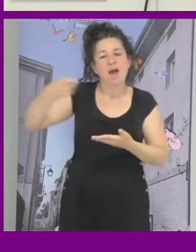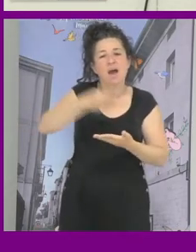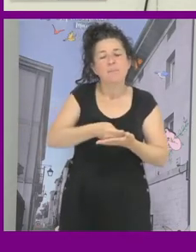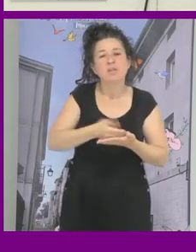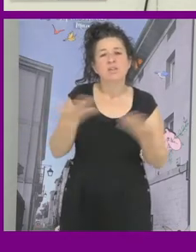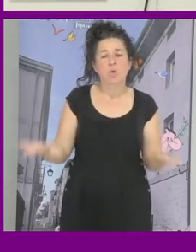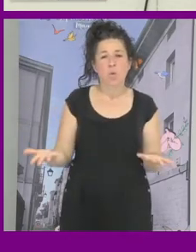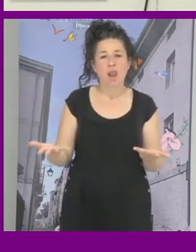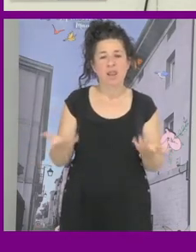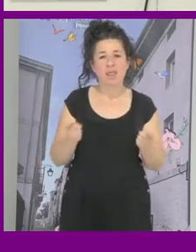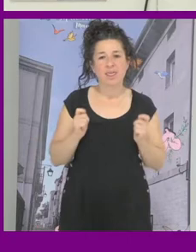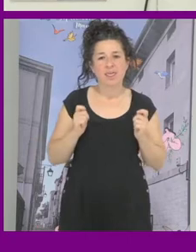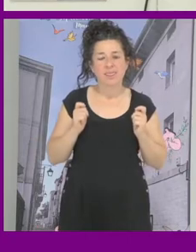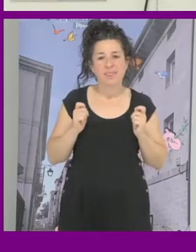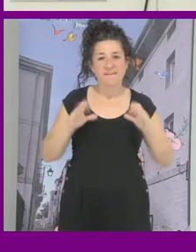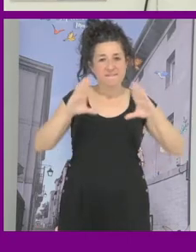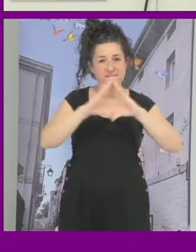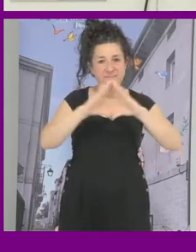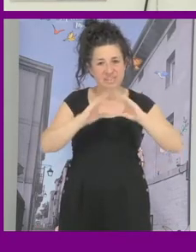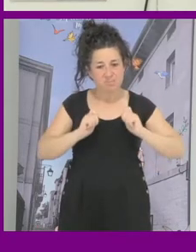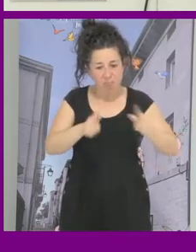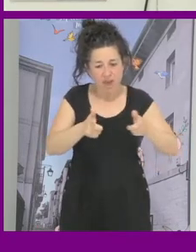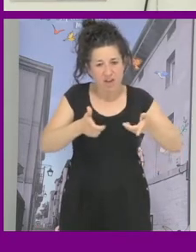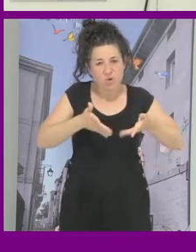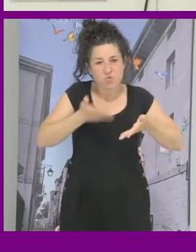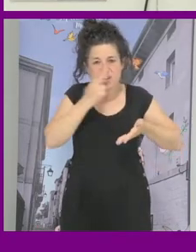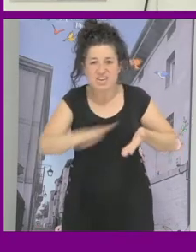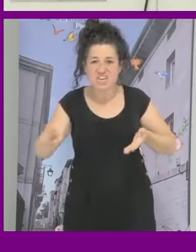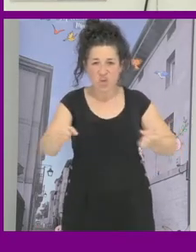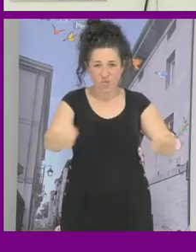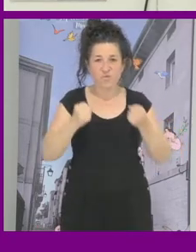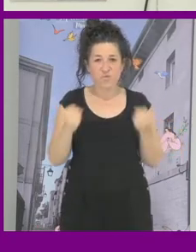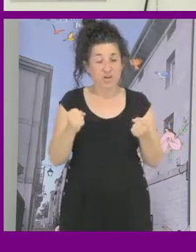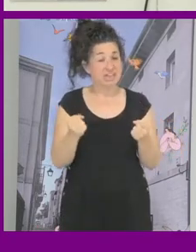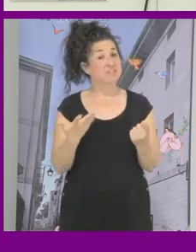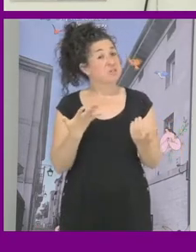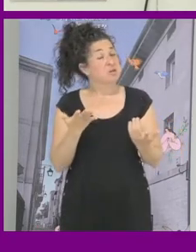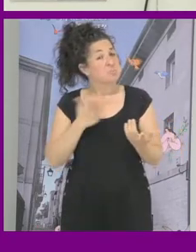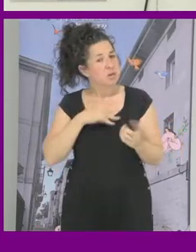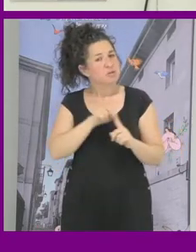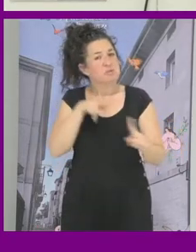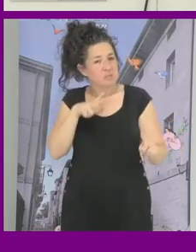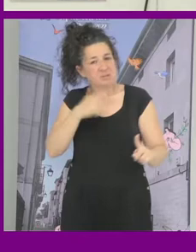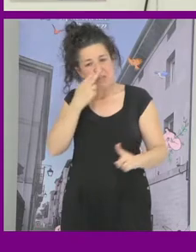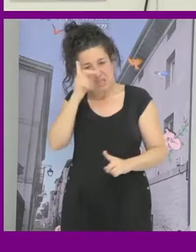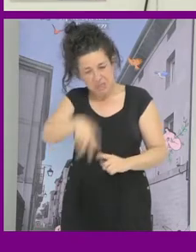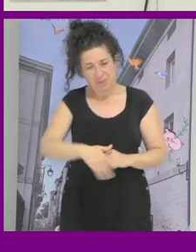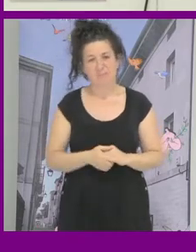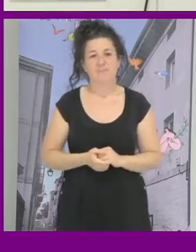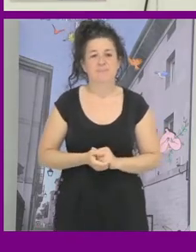ume indartzu bat ematea edo, ez? Eta, bueno, iruditzen zait, beste perspektiba hori ere interesgarria dela.